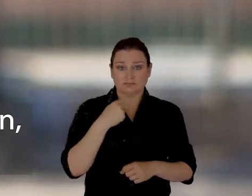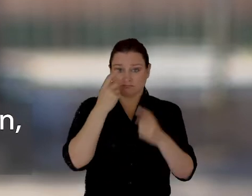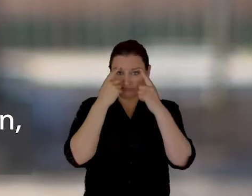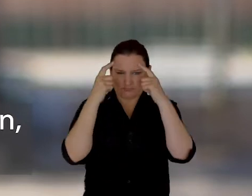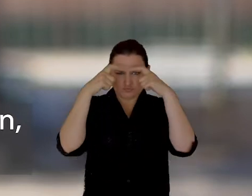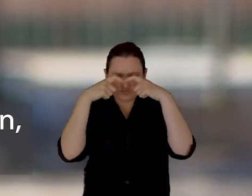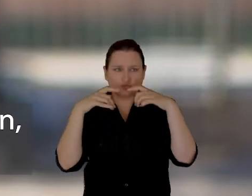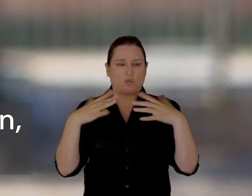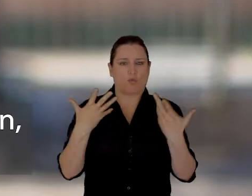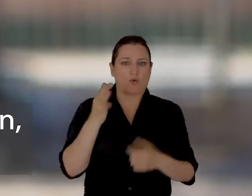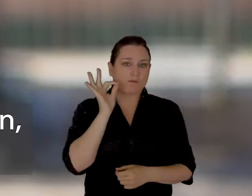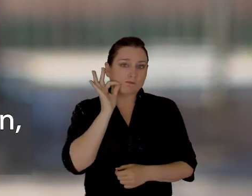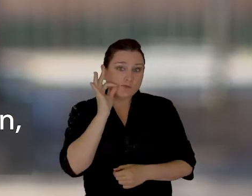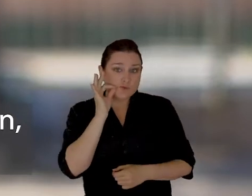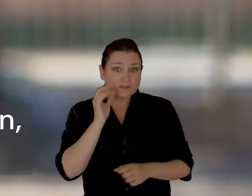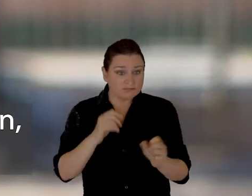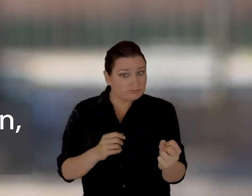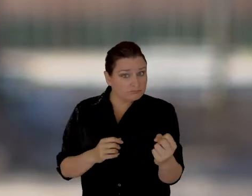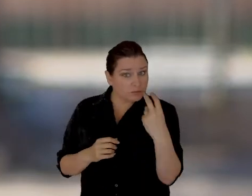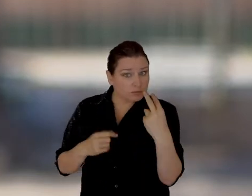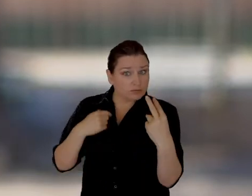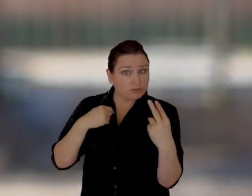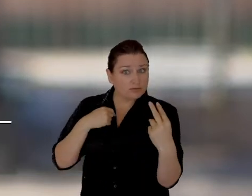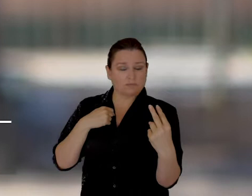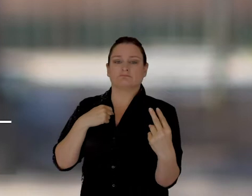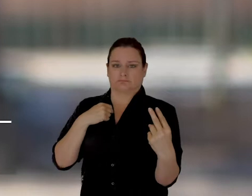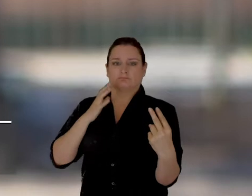of jy het, hoe noem jy het, een moesie,